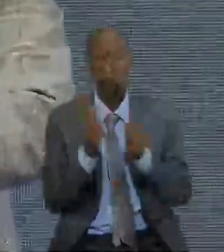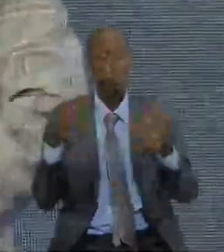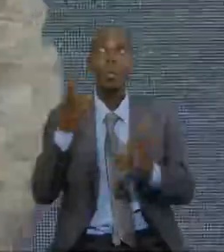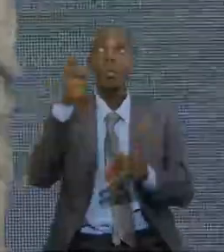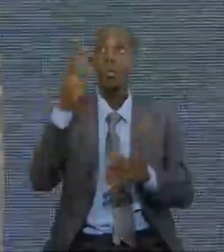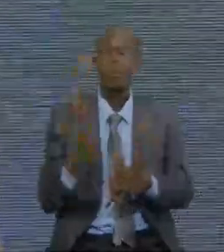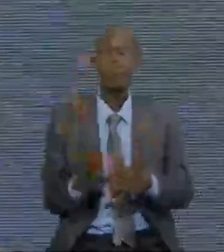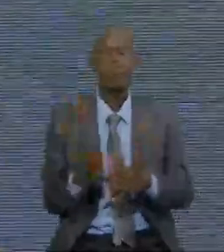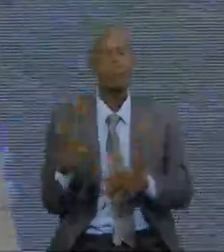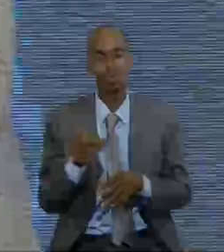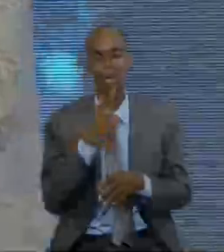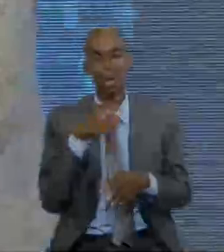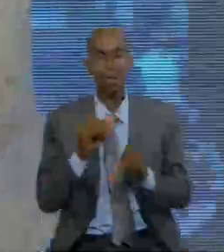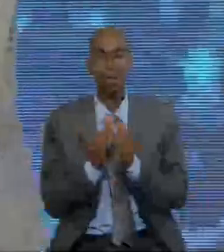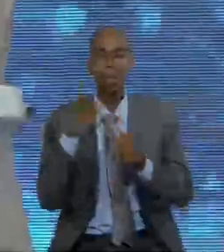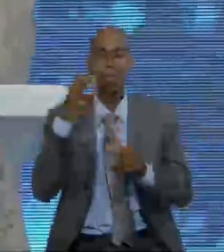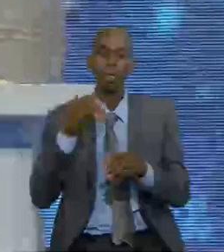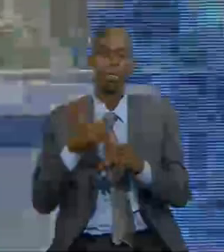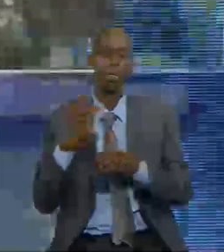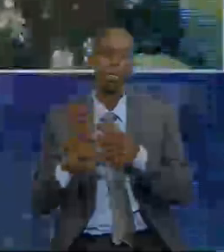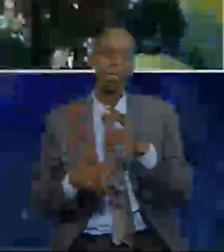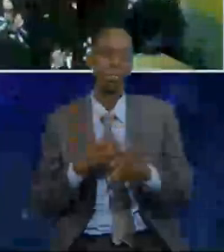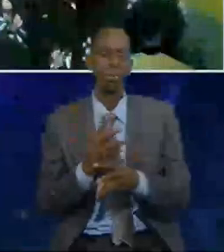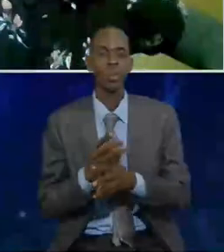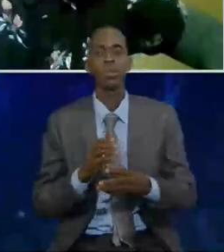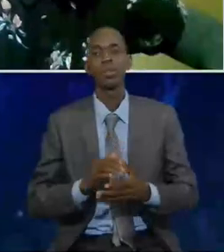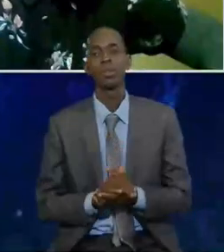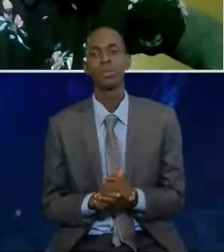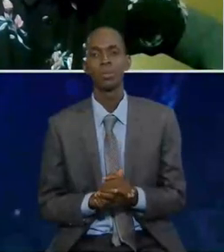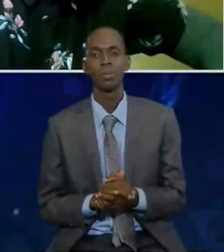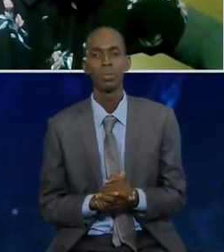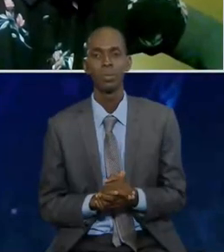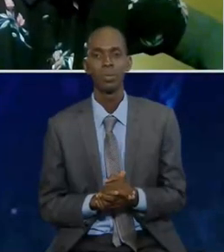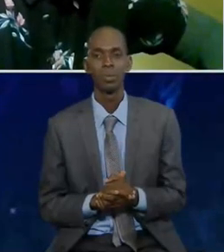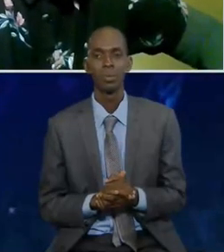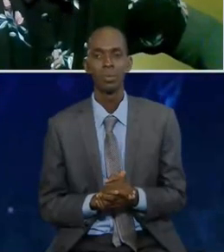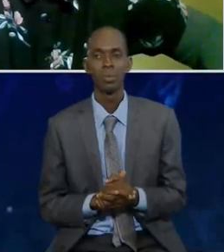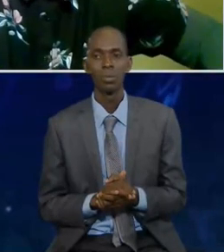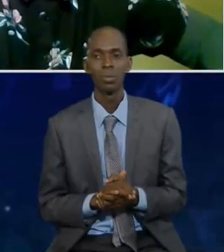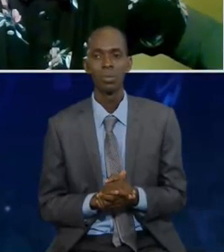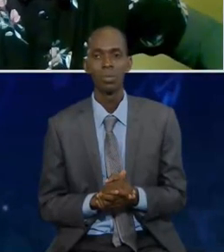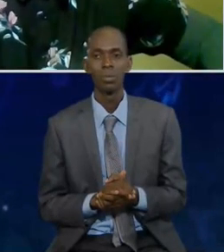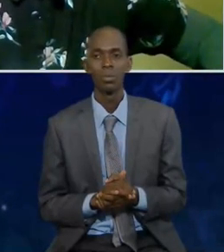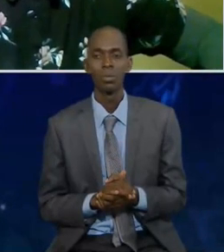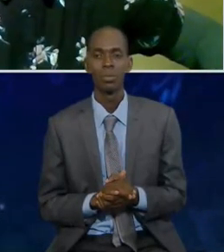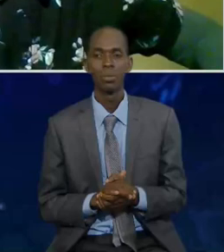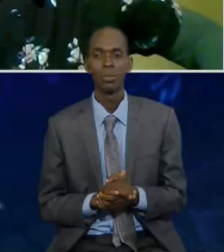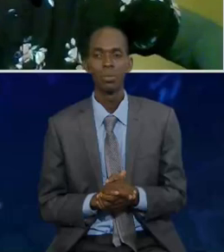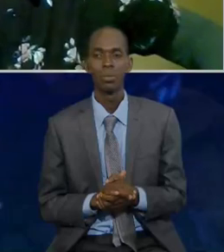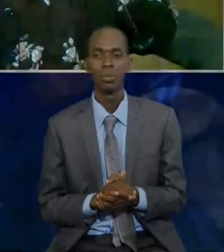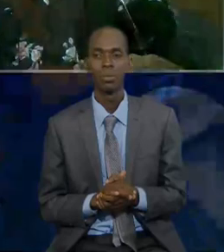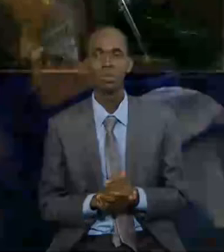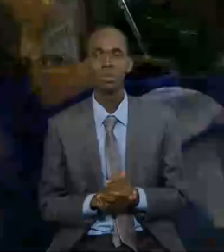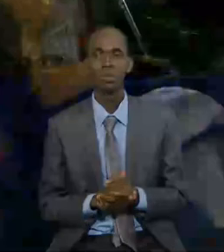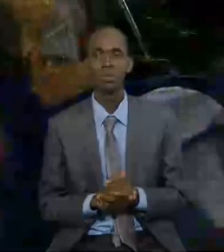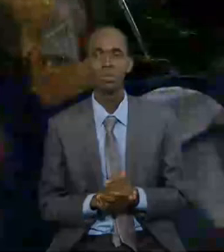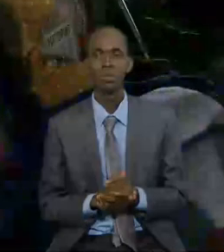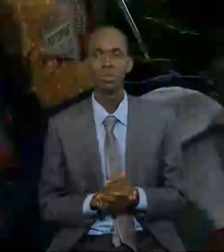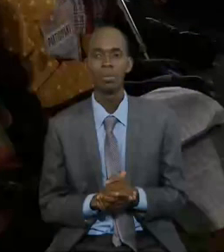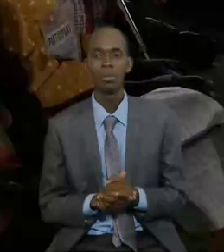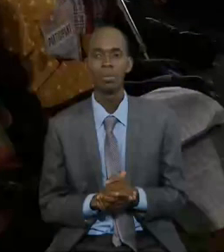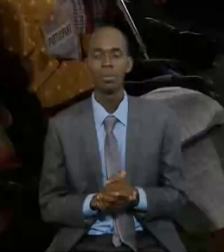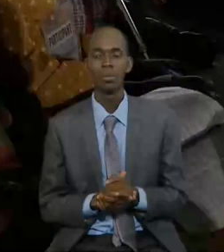et en ce temps là prie séparé de Dieu tu n'avais pas Dieu et les problèmes de la du moins que tu prépares régler parce que tu